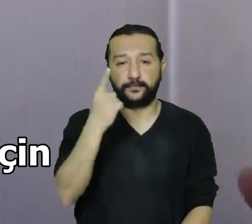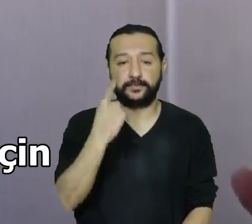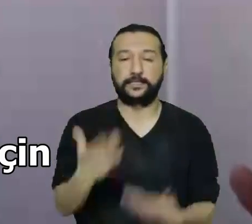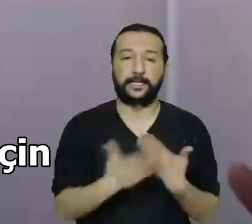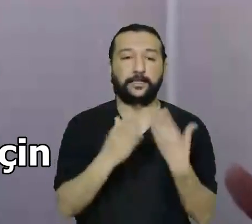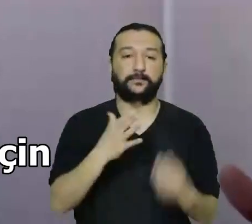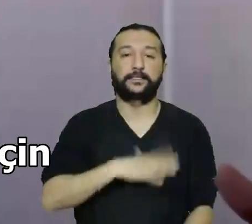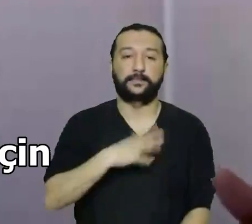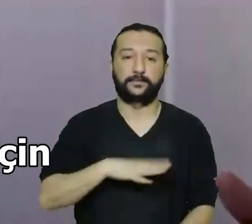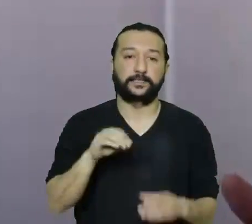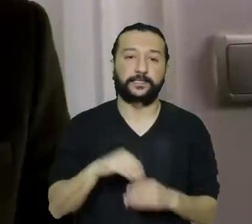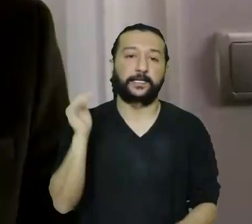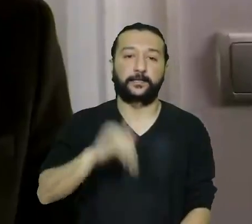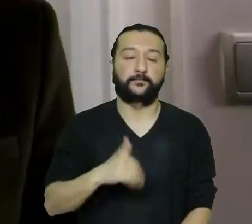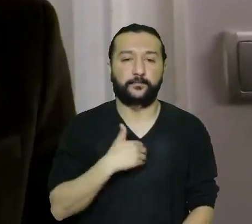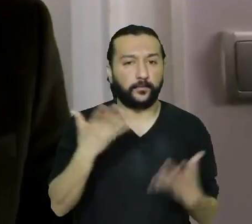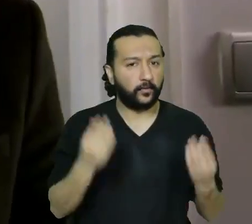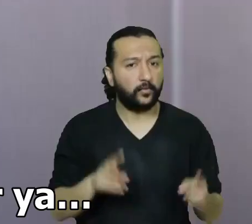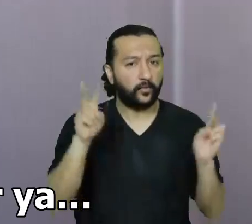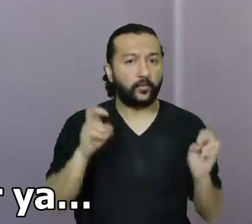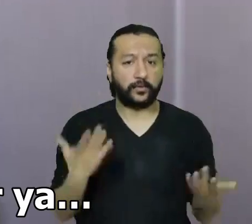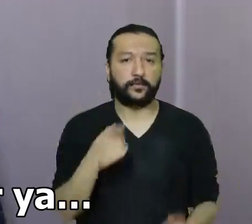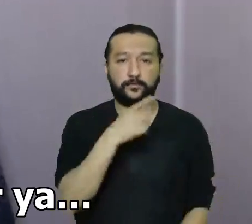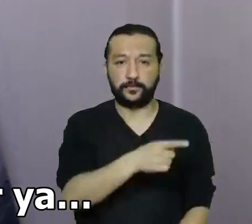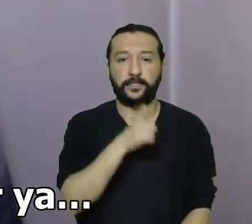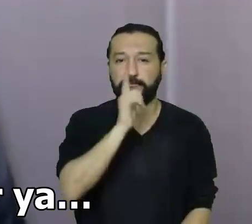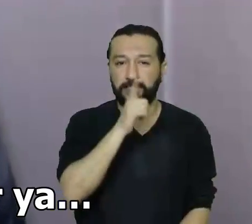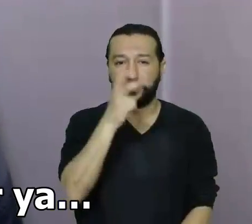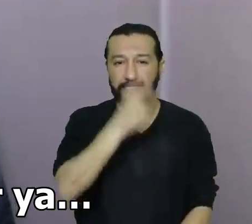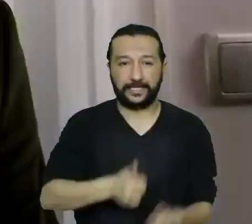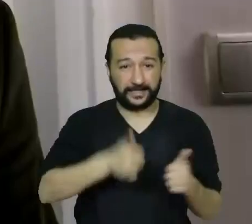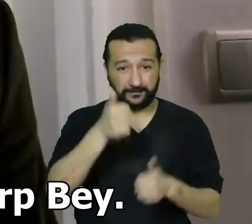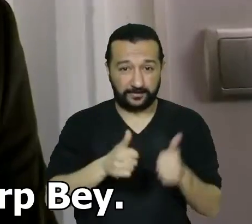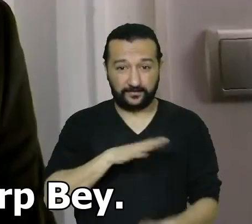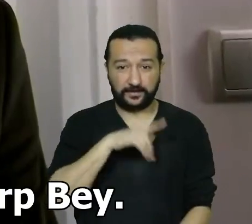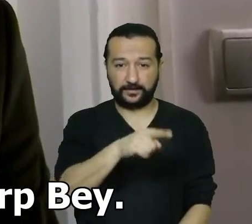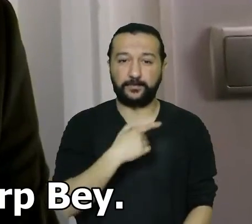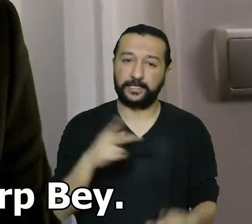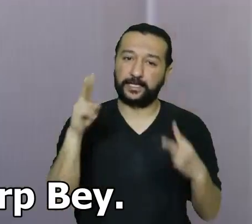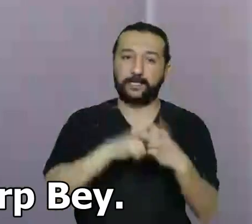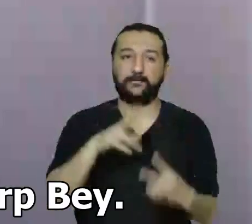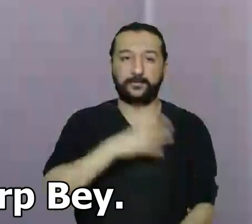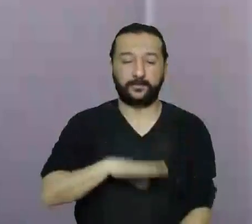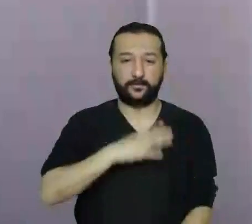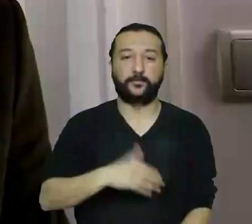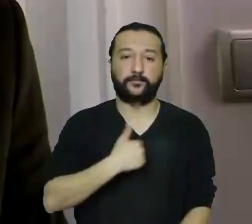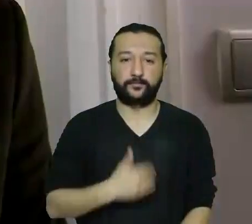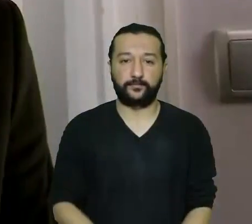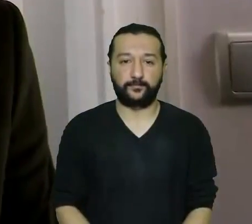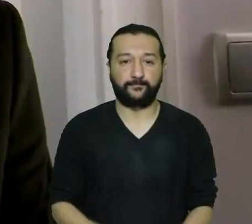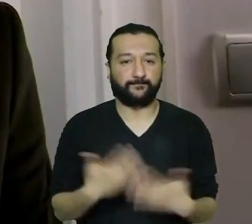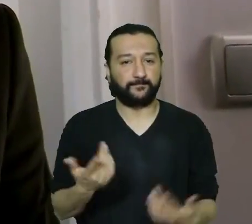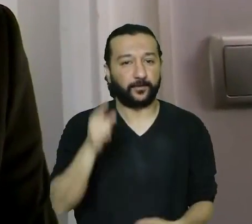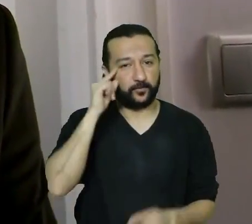bir yardım istemek için geldim efendim. Hangi konuda? Benim bu ses yarışması var ya, ben de katılmak istiyorum Zarp Bey.